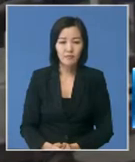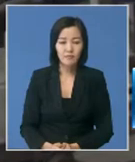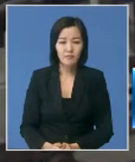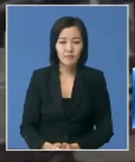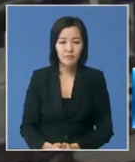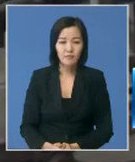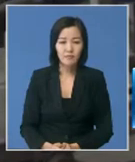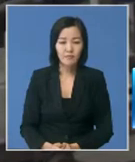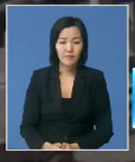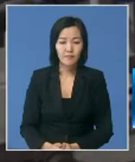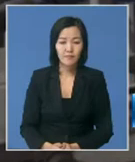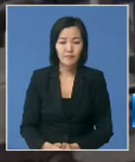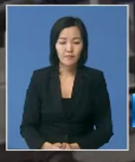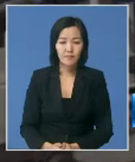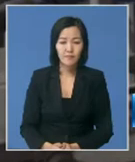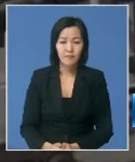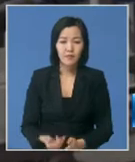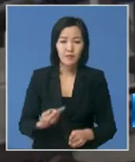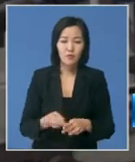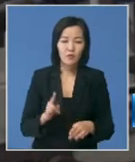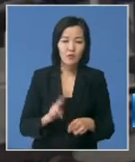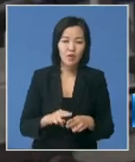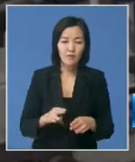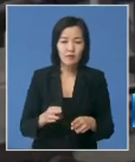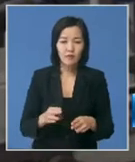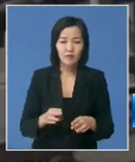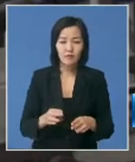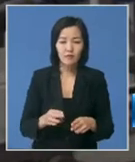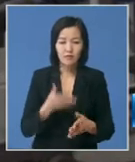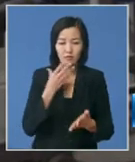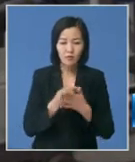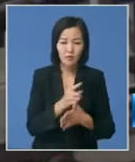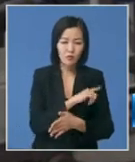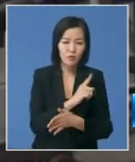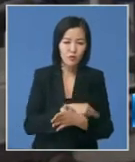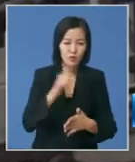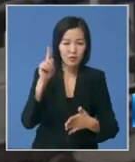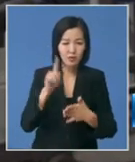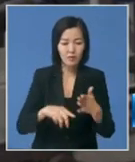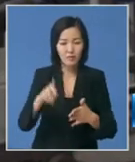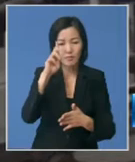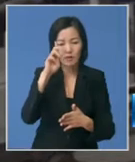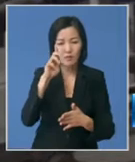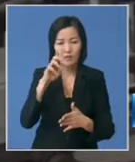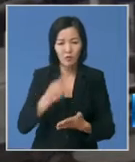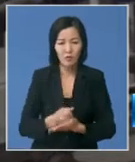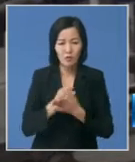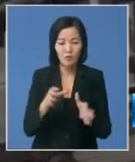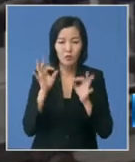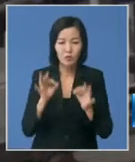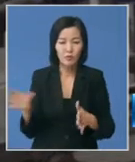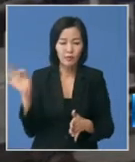көріп қуанып отырмыз. Өйткені өз күшіне сеніп, жаңағы мемлекеттің қолдауын дұрыс пайдаланса,